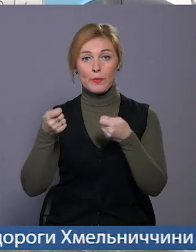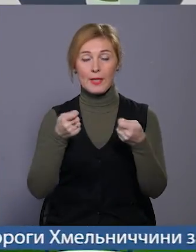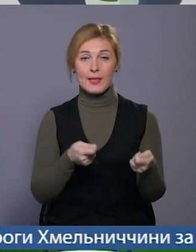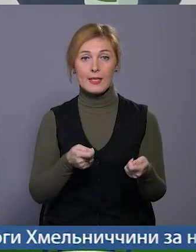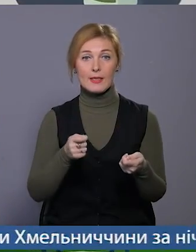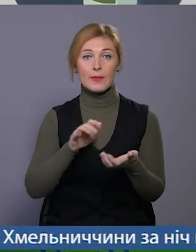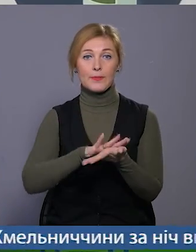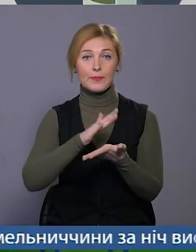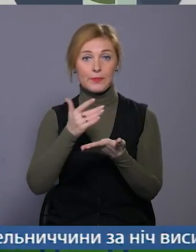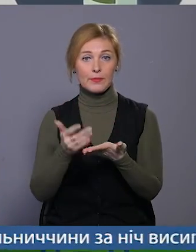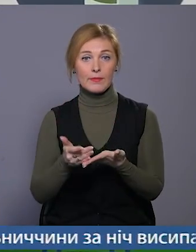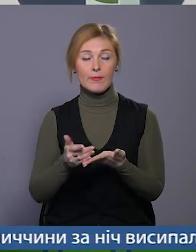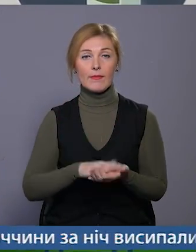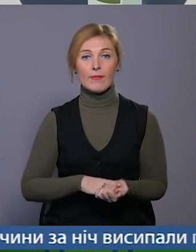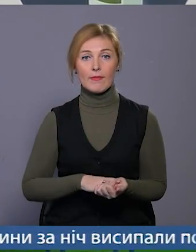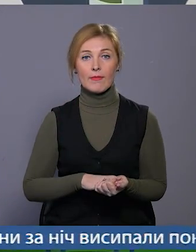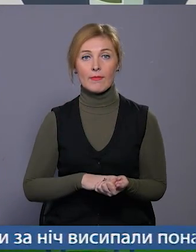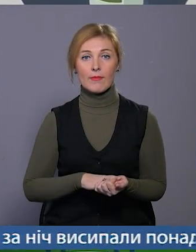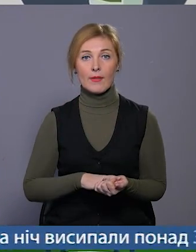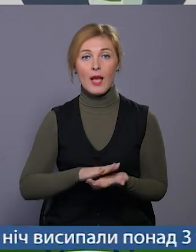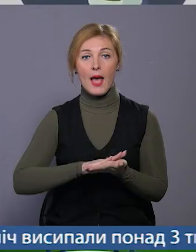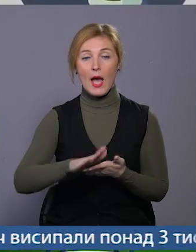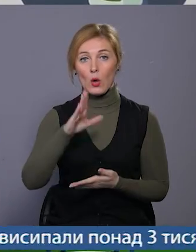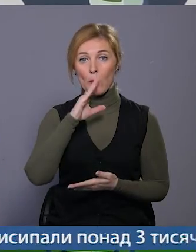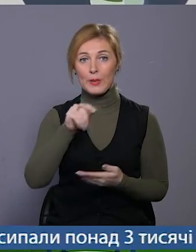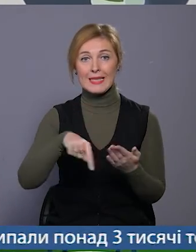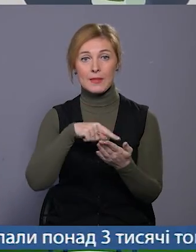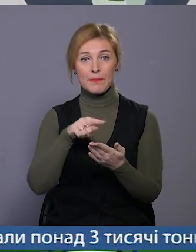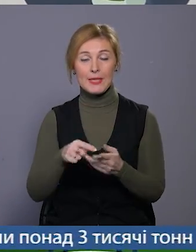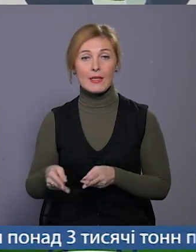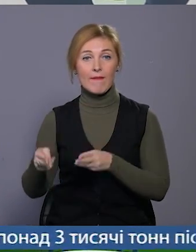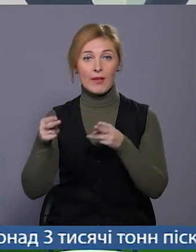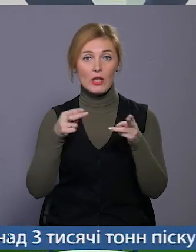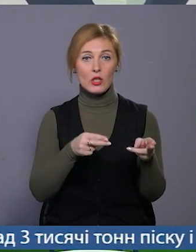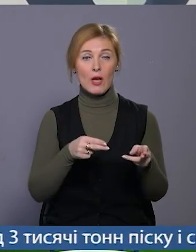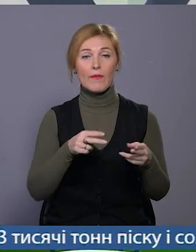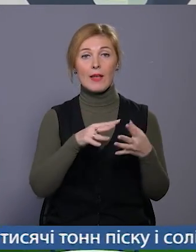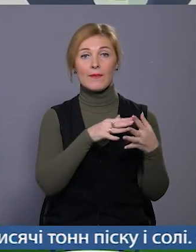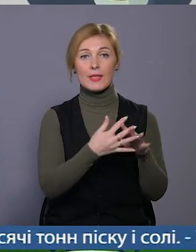сіл. Вирішили, що потрібно, щоб екобус з міста також виїжджав в деякі населені пункти,